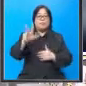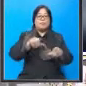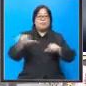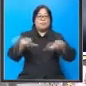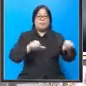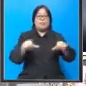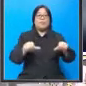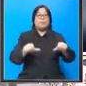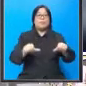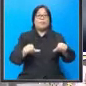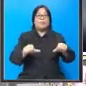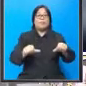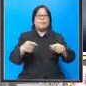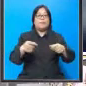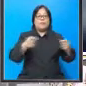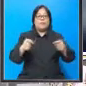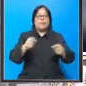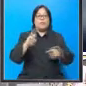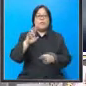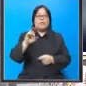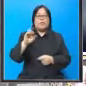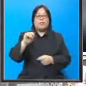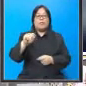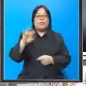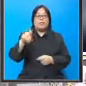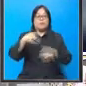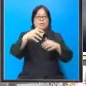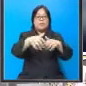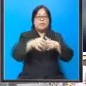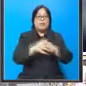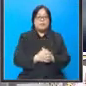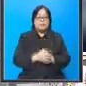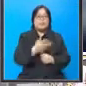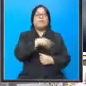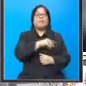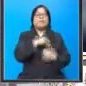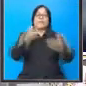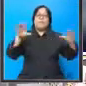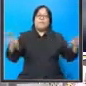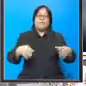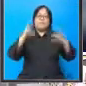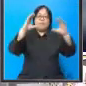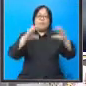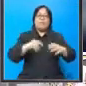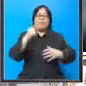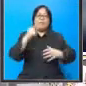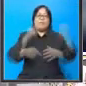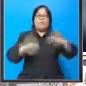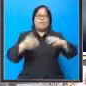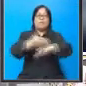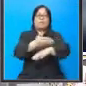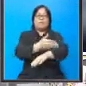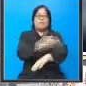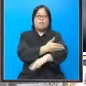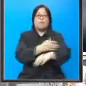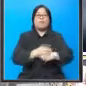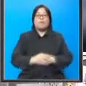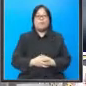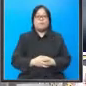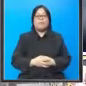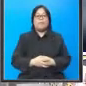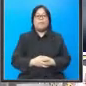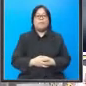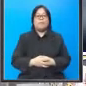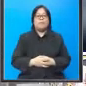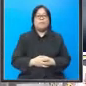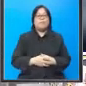kawalan impor Convenant pertanian ya Kementerian telah melaksanakan langkah-langkah penambah baikan seperti